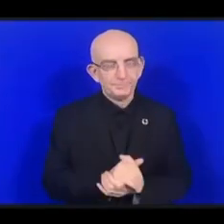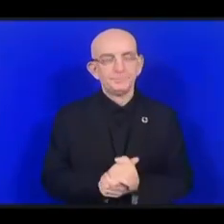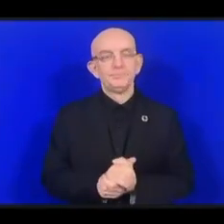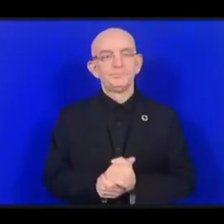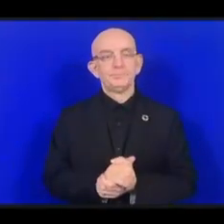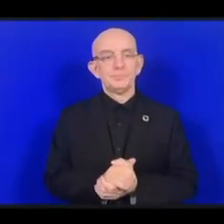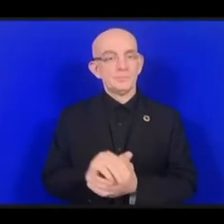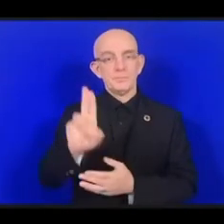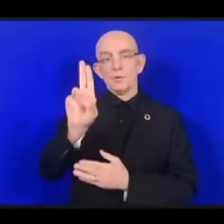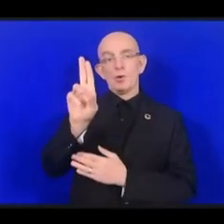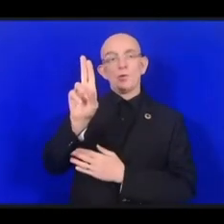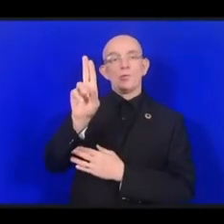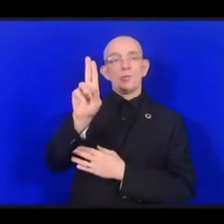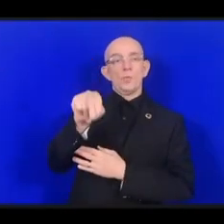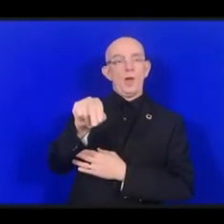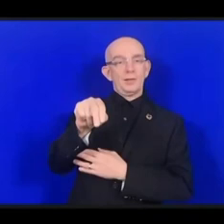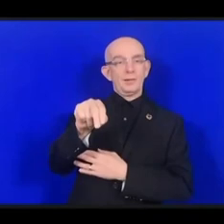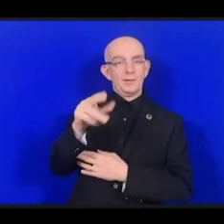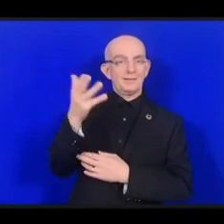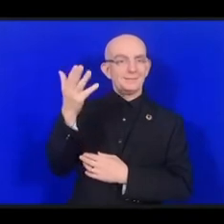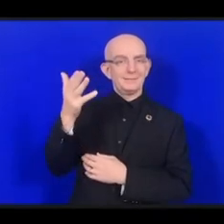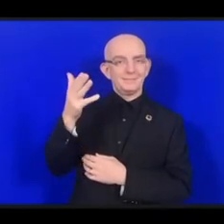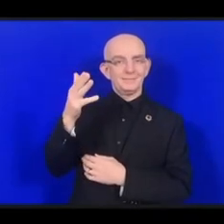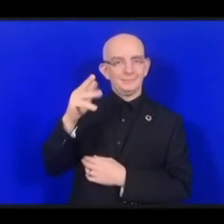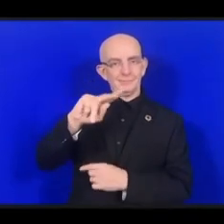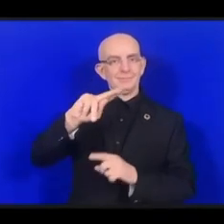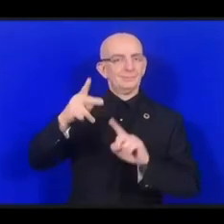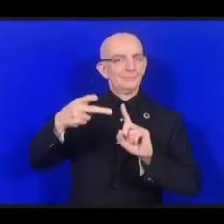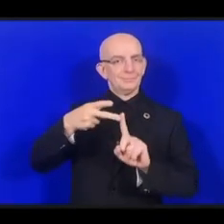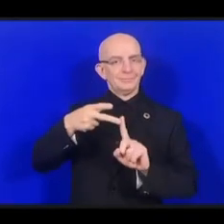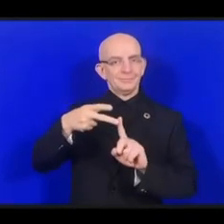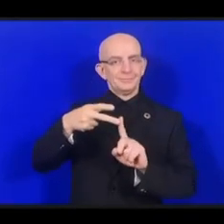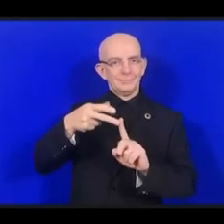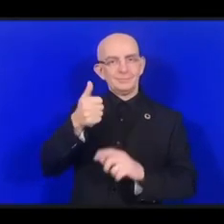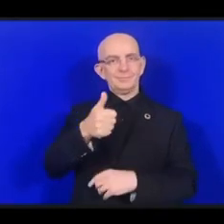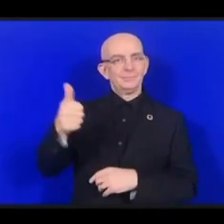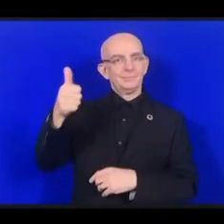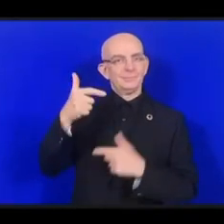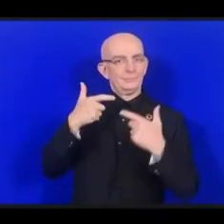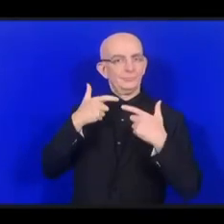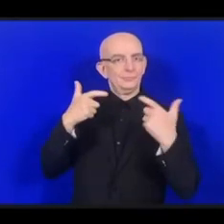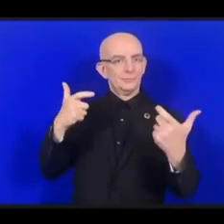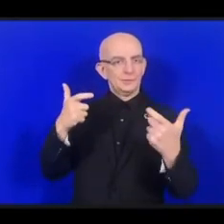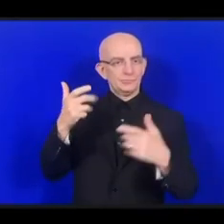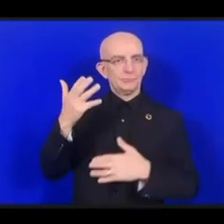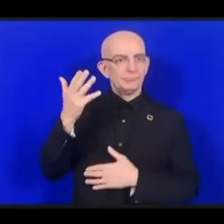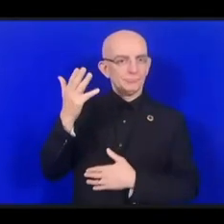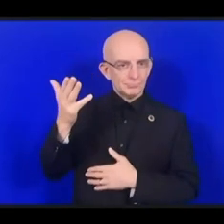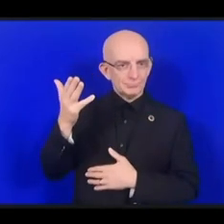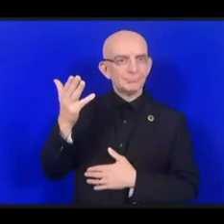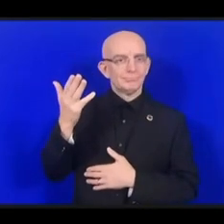联合国大会主席、日本内务部